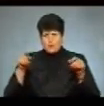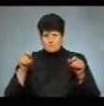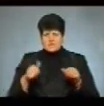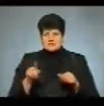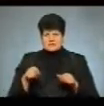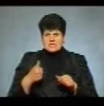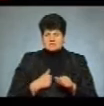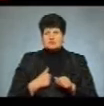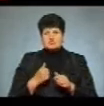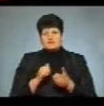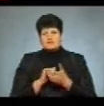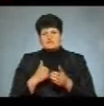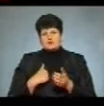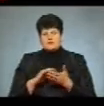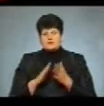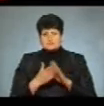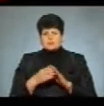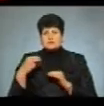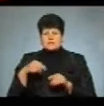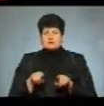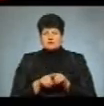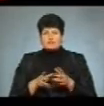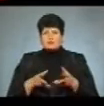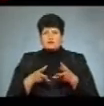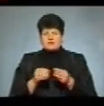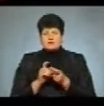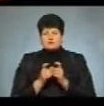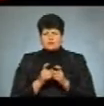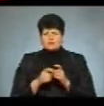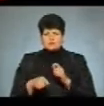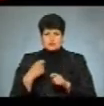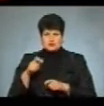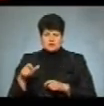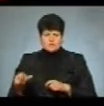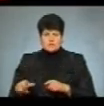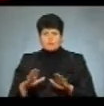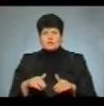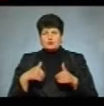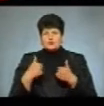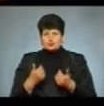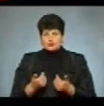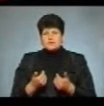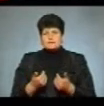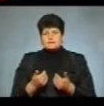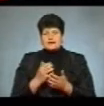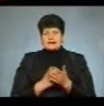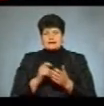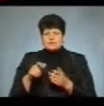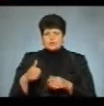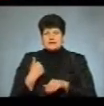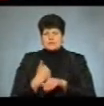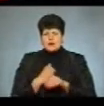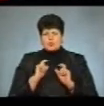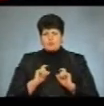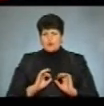стан. Президент також впливає на боротьбу зі злочинністю, адже пропонує парламенту кандидатуру генерального